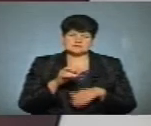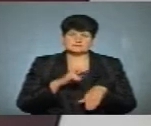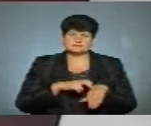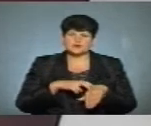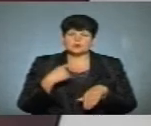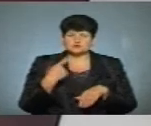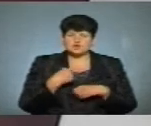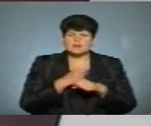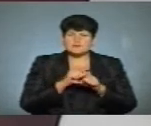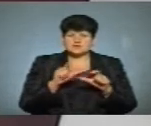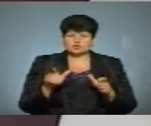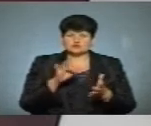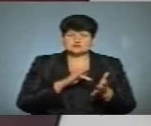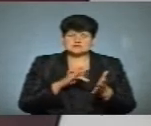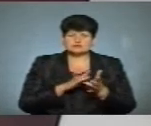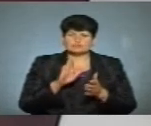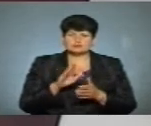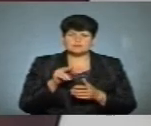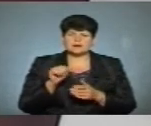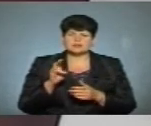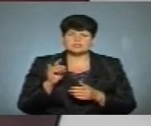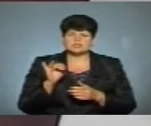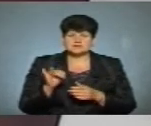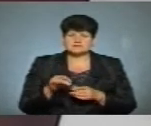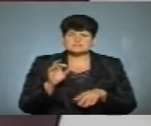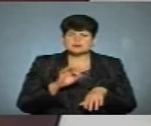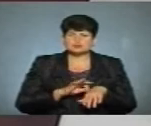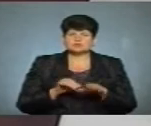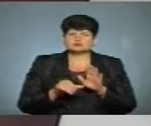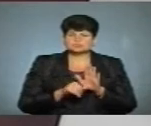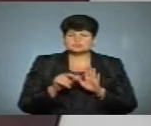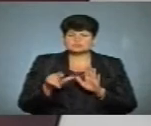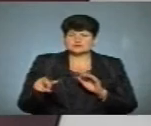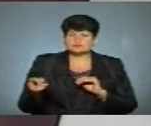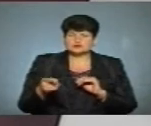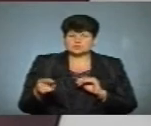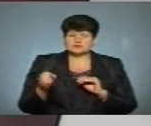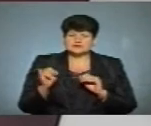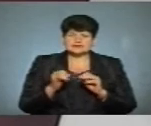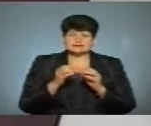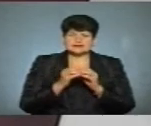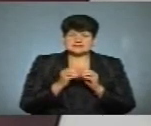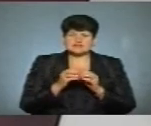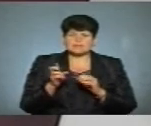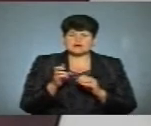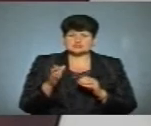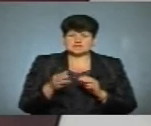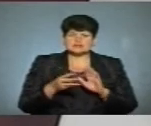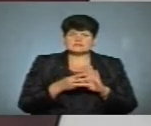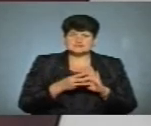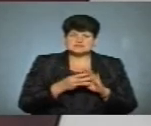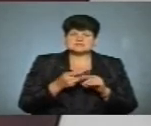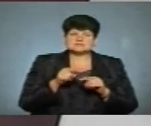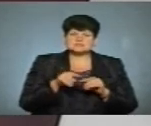обласного лабораторного центру Володимир Паничев. За його словами, захворіли 6 людей в Тернополі та 10 у Бережанах. 8 із